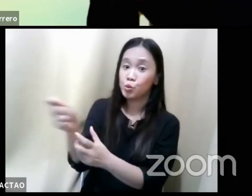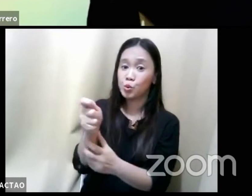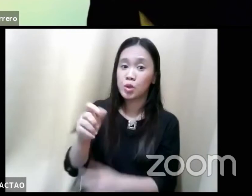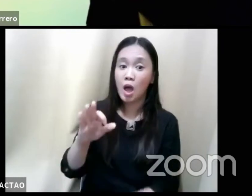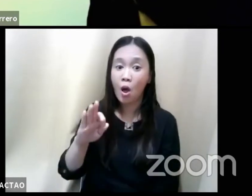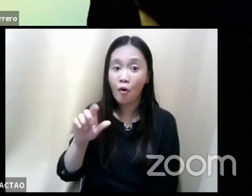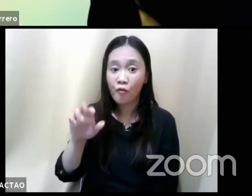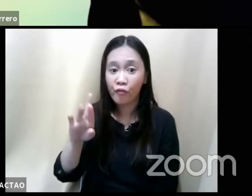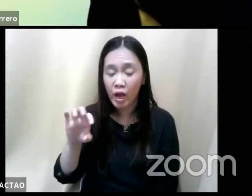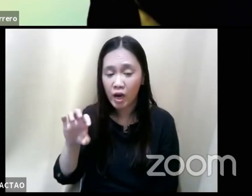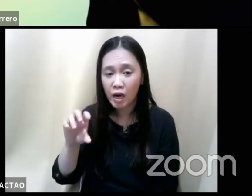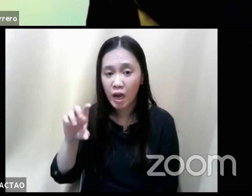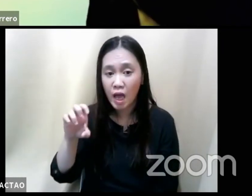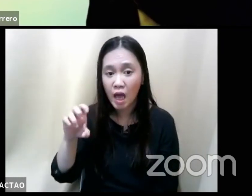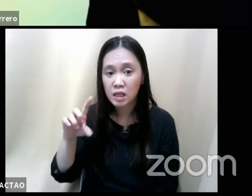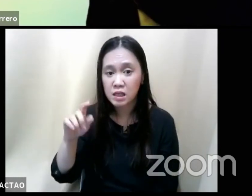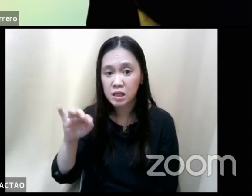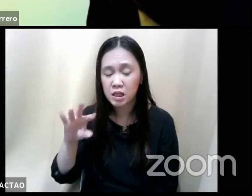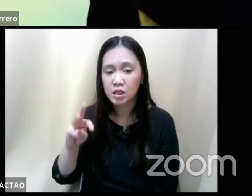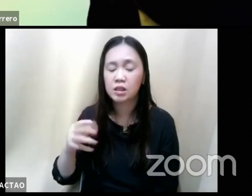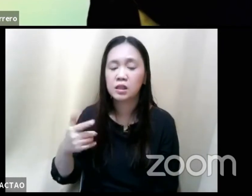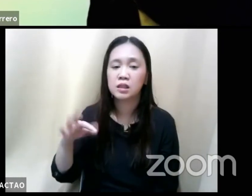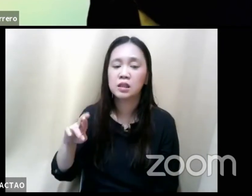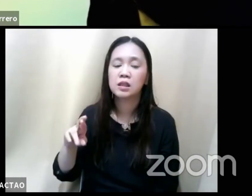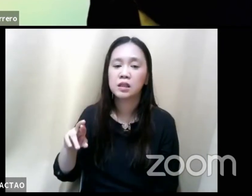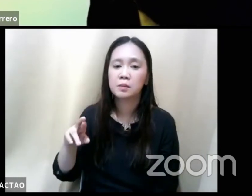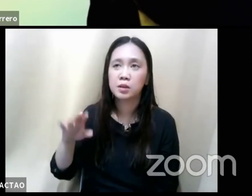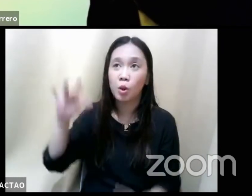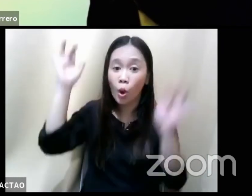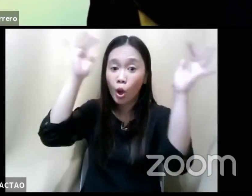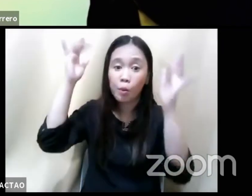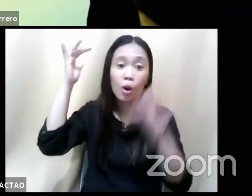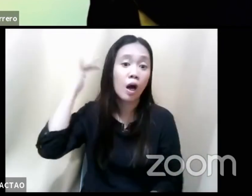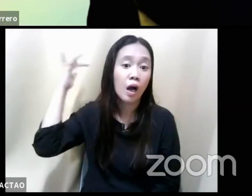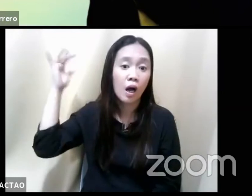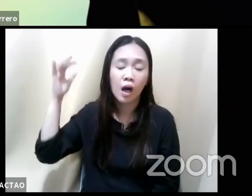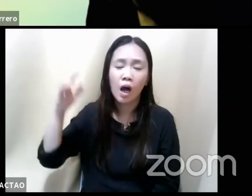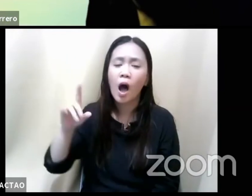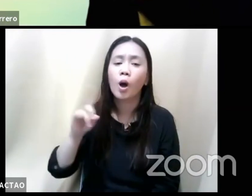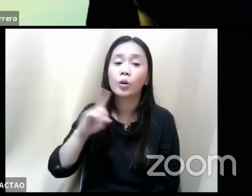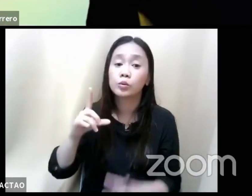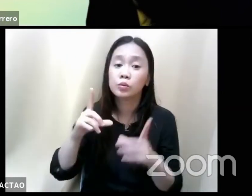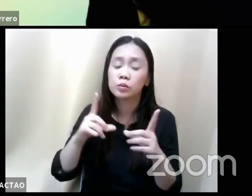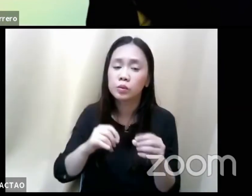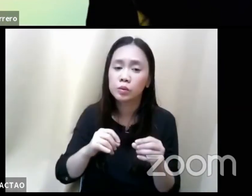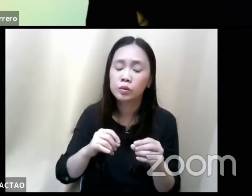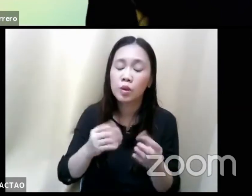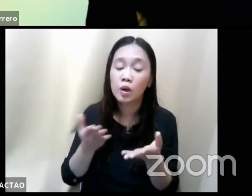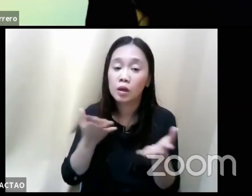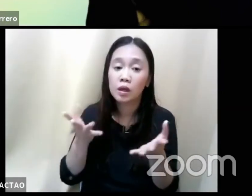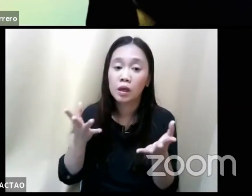fire extinguisher? Meron ding smoke alarm. Anong gagawin ng bata kapag narinig yung smoke alarm? Saan lalabas?